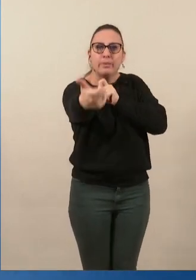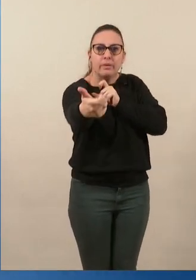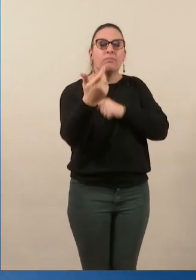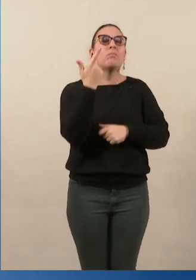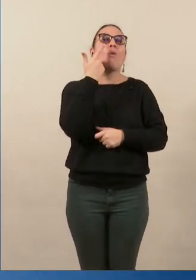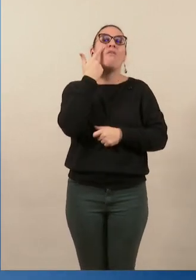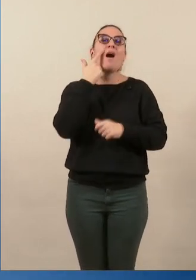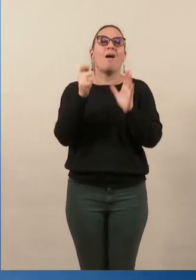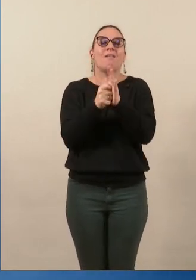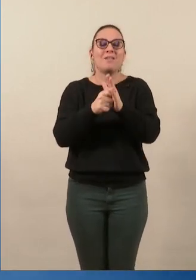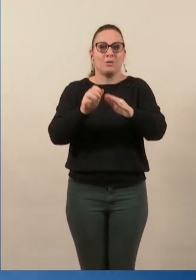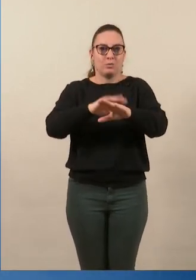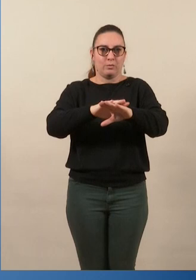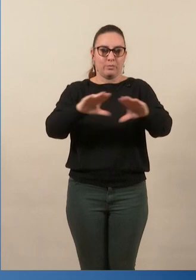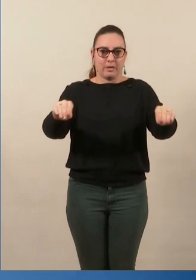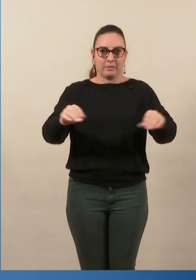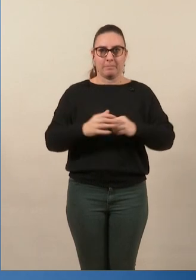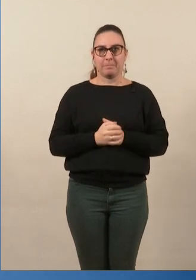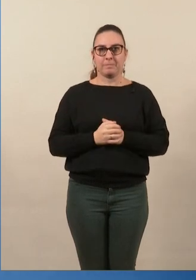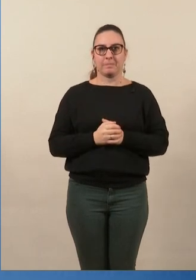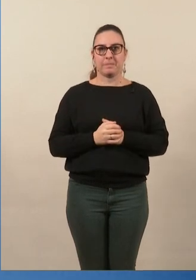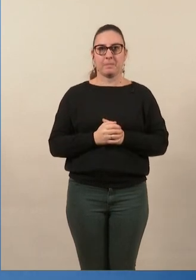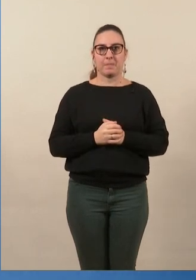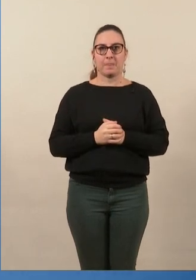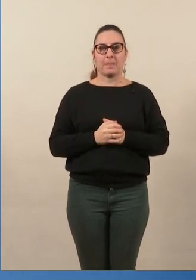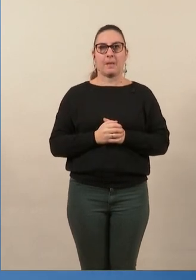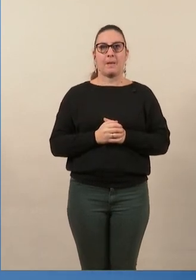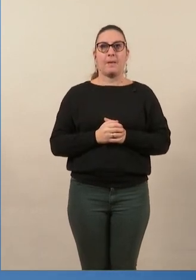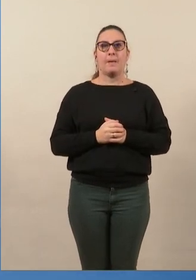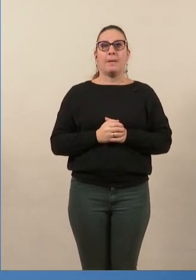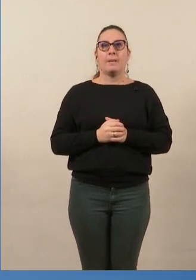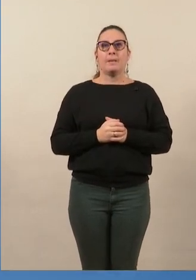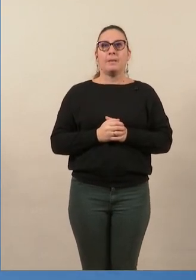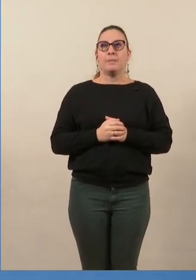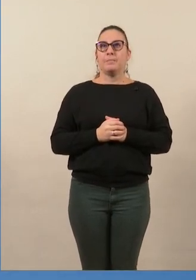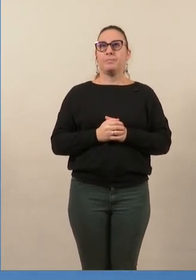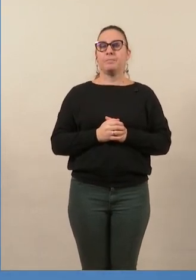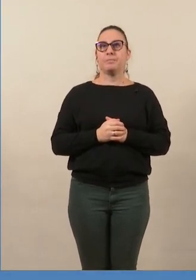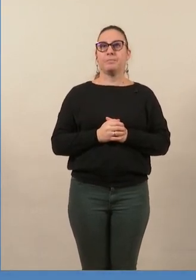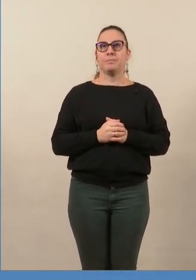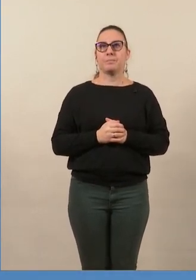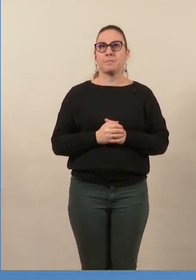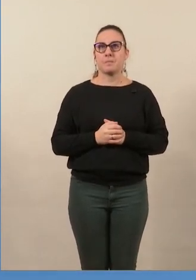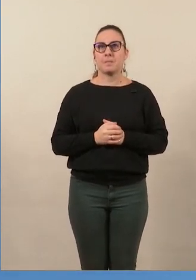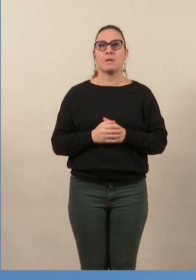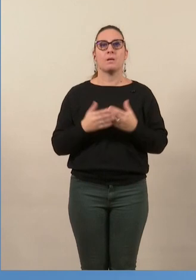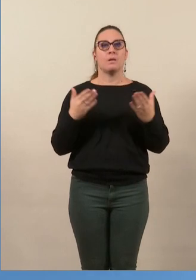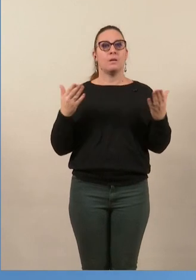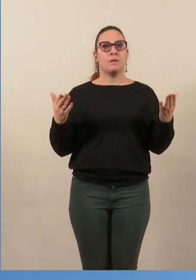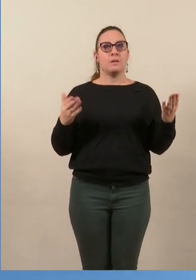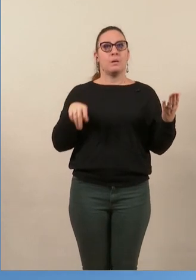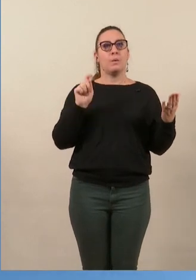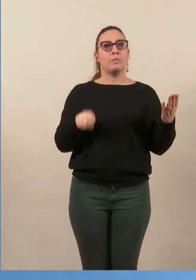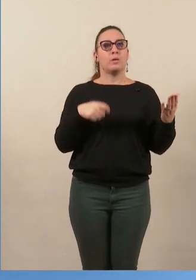sera euh le temps de cela passons évidemment